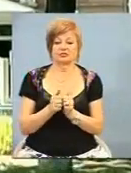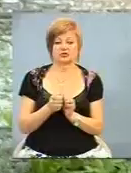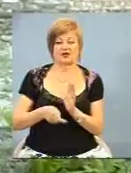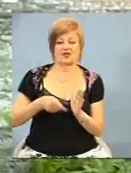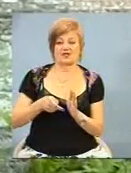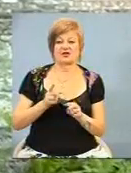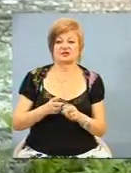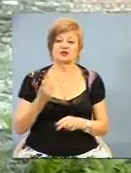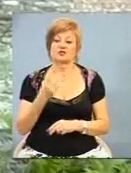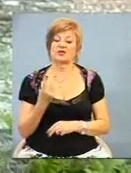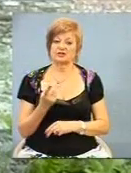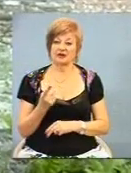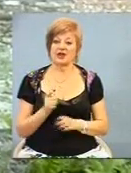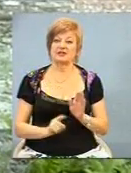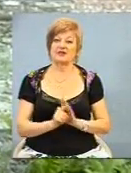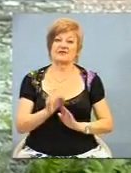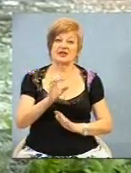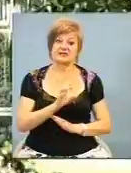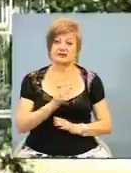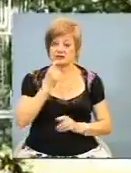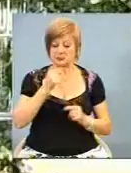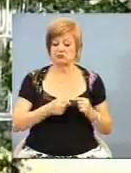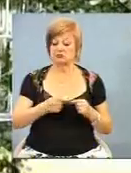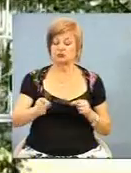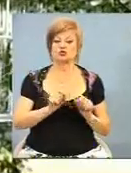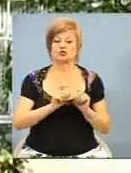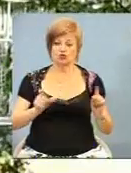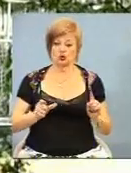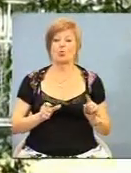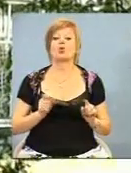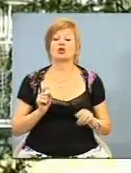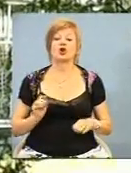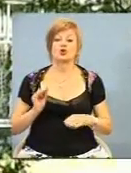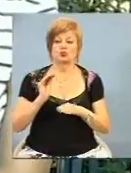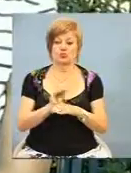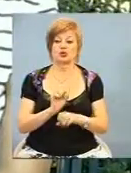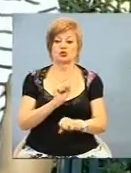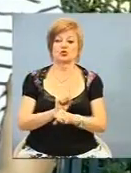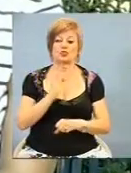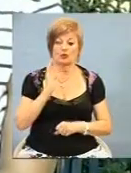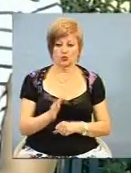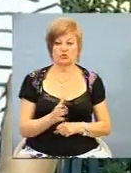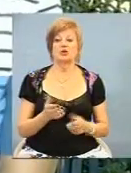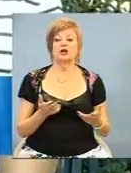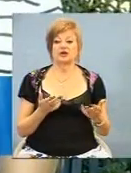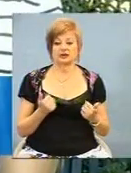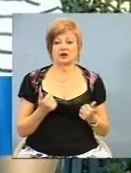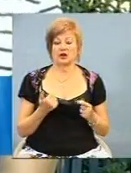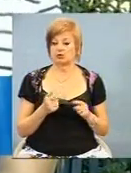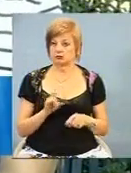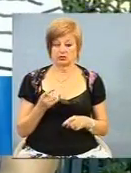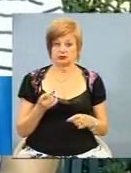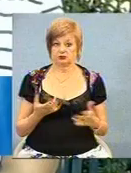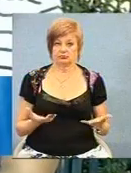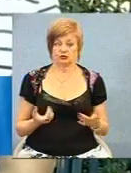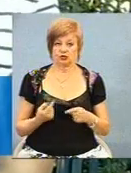залізничного вокзалу номер 2. Із вересня до найближчої першої школи долатимуть додаткову зупинку. Для дитини це, прежде всего, буде стрес.